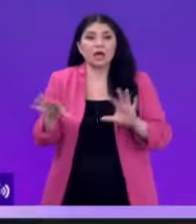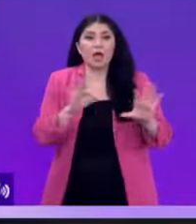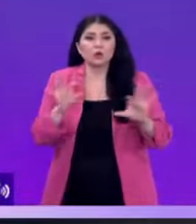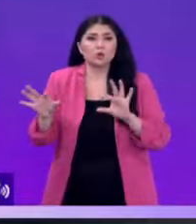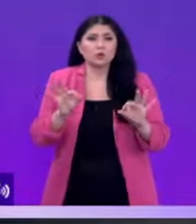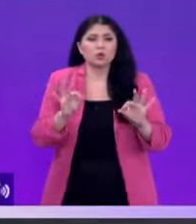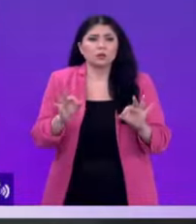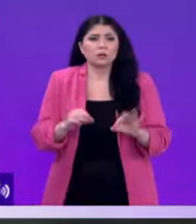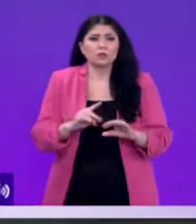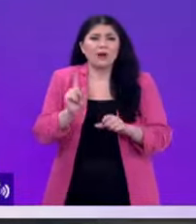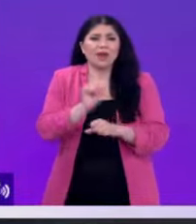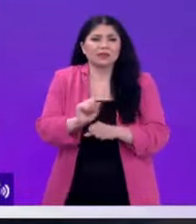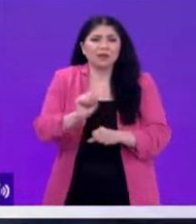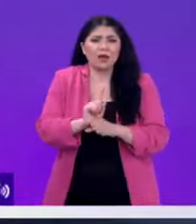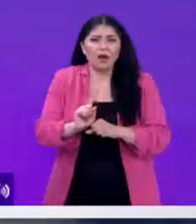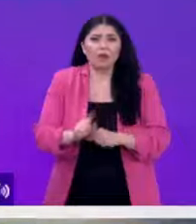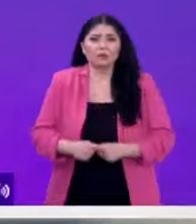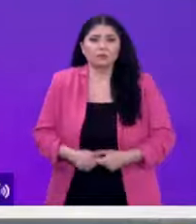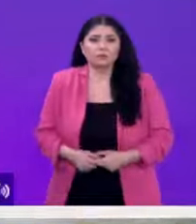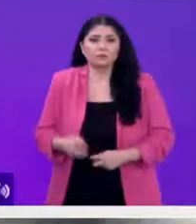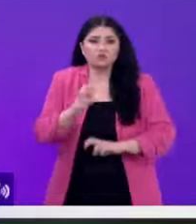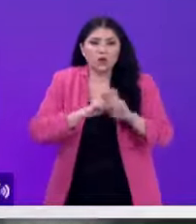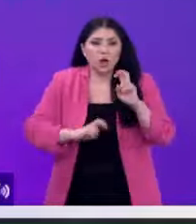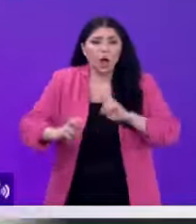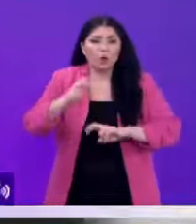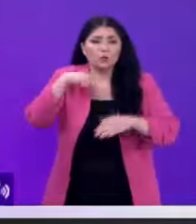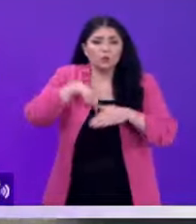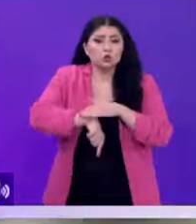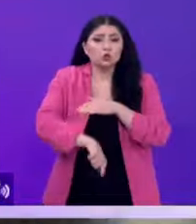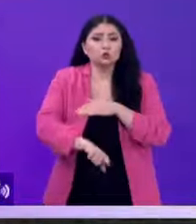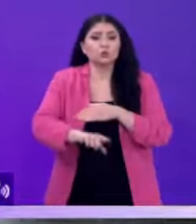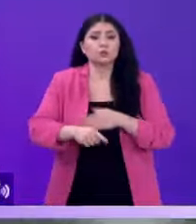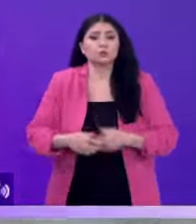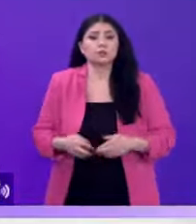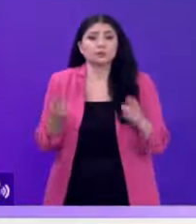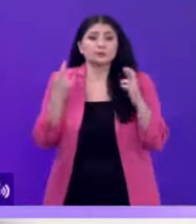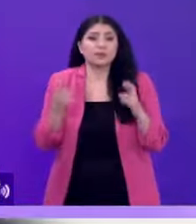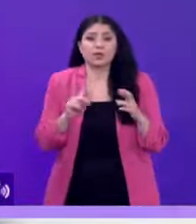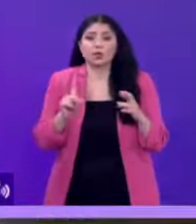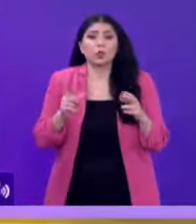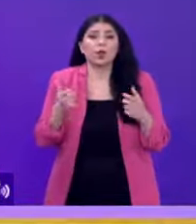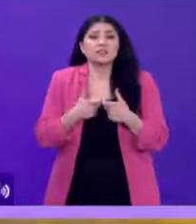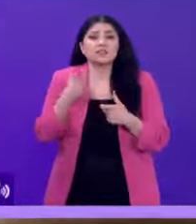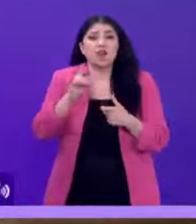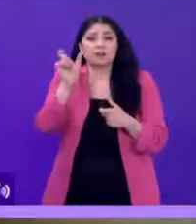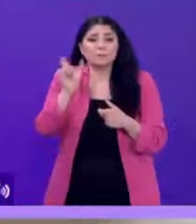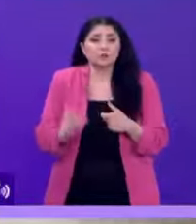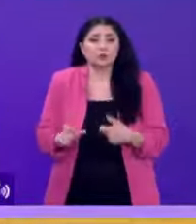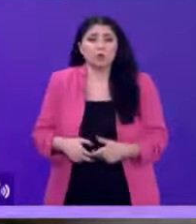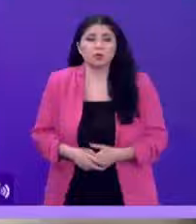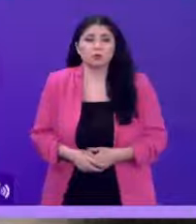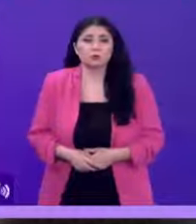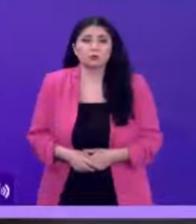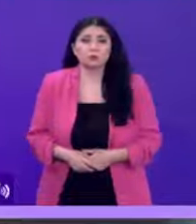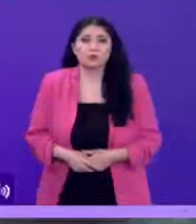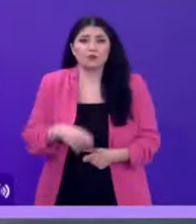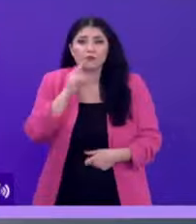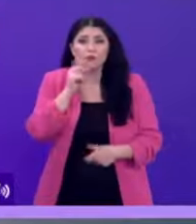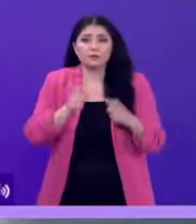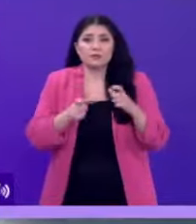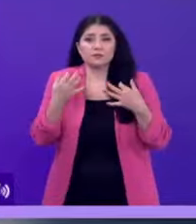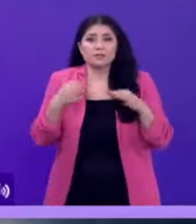de materiale și caută sub ele, sperând că nu e nimeni. Pentru că vorbim despre